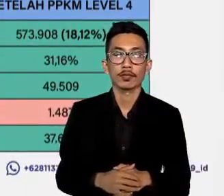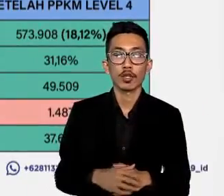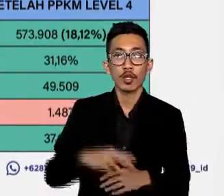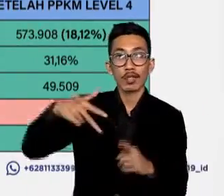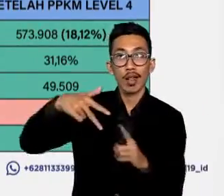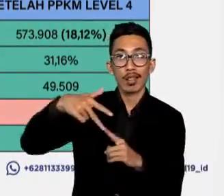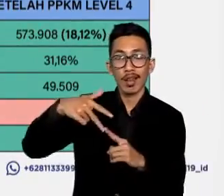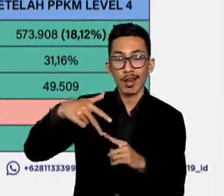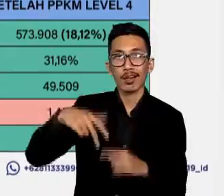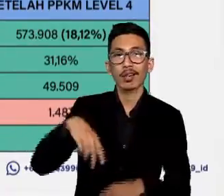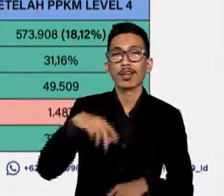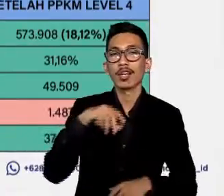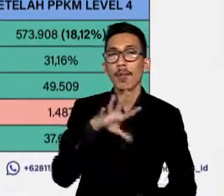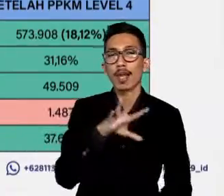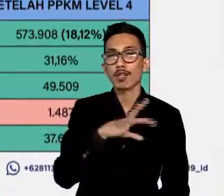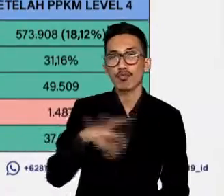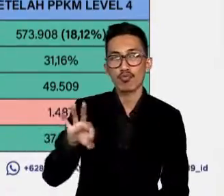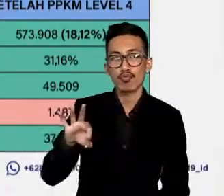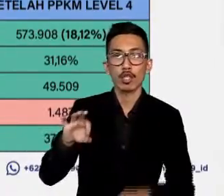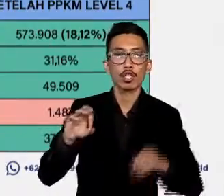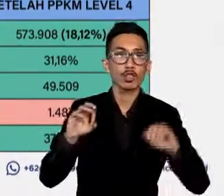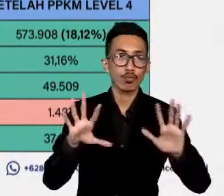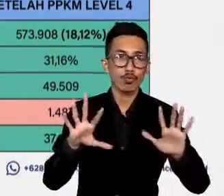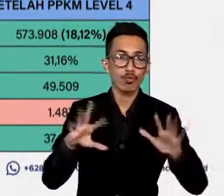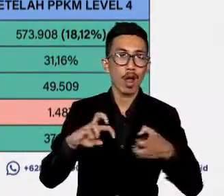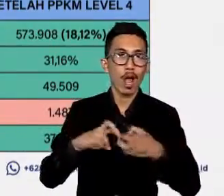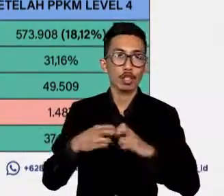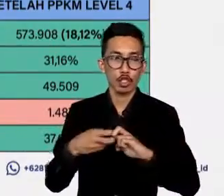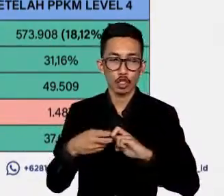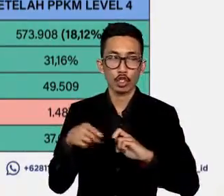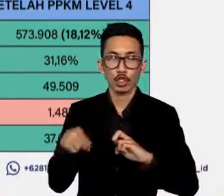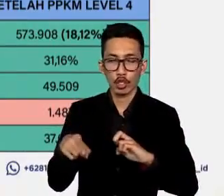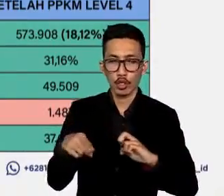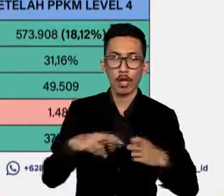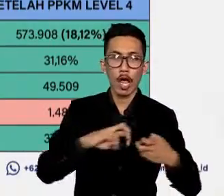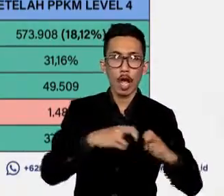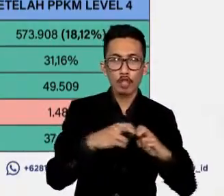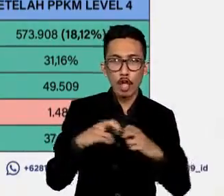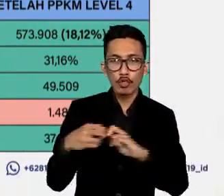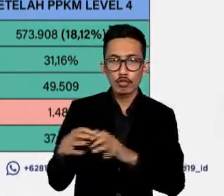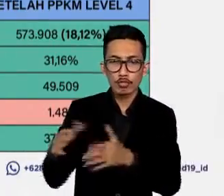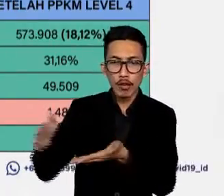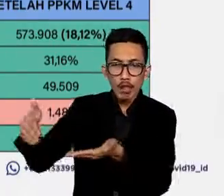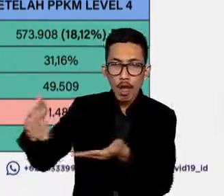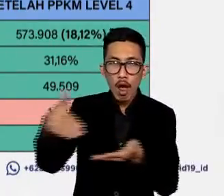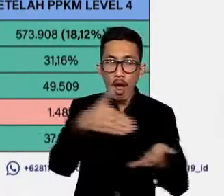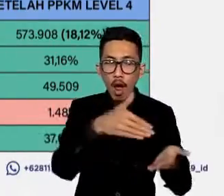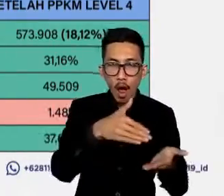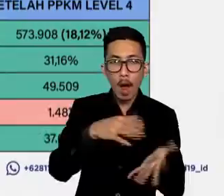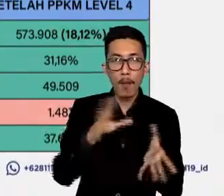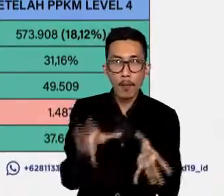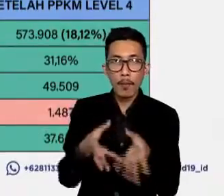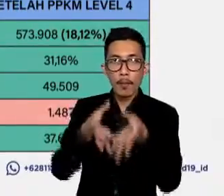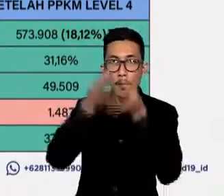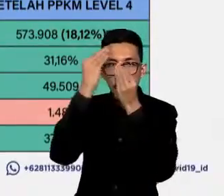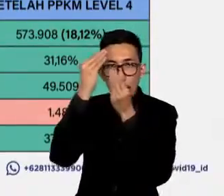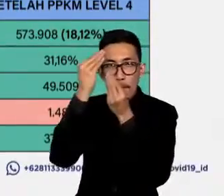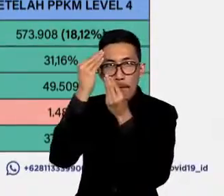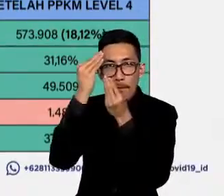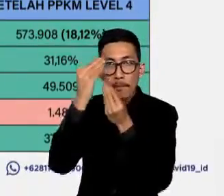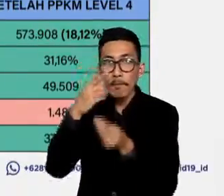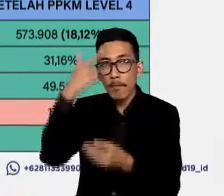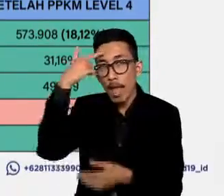5010 kasus Hai dari perkembangan kasus ini kita dapat mengambil tiga buah pembelajaran penting